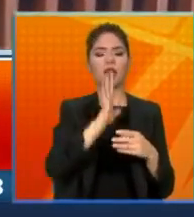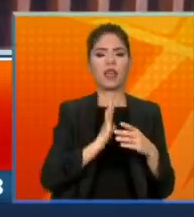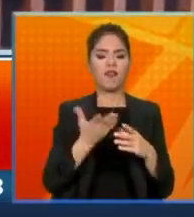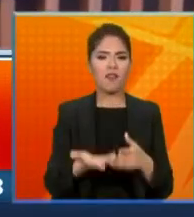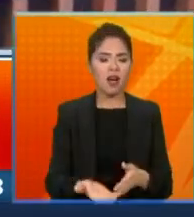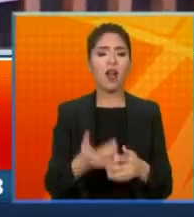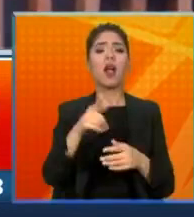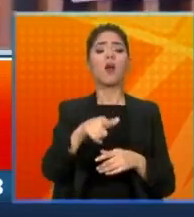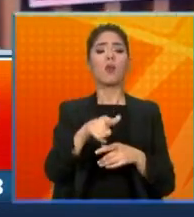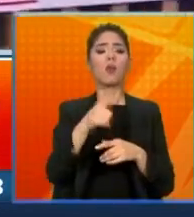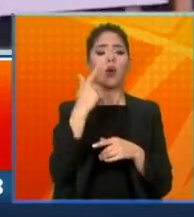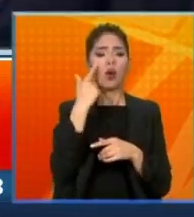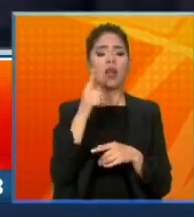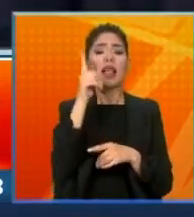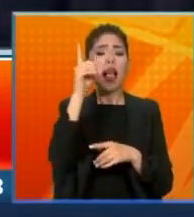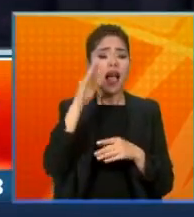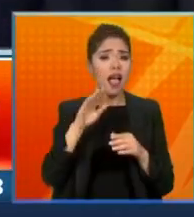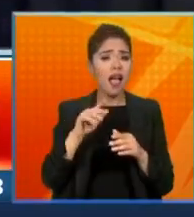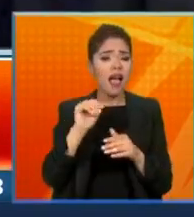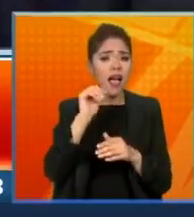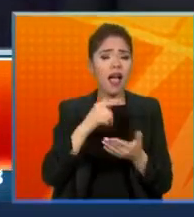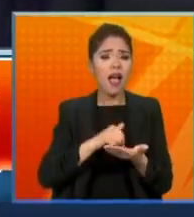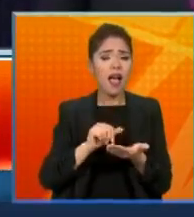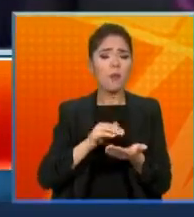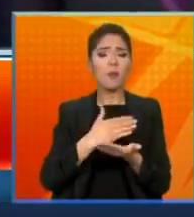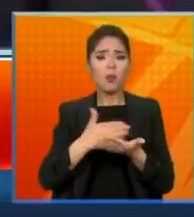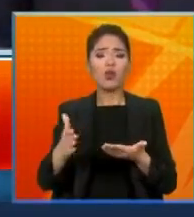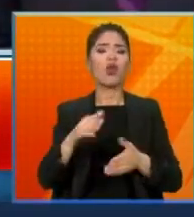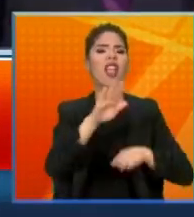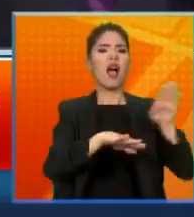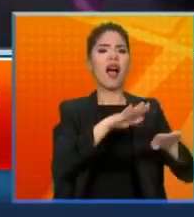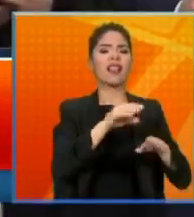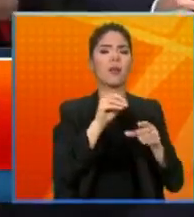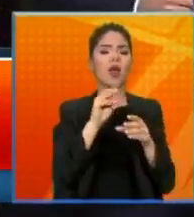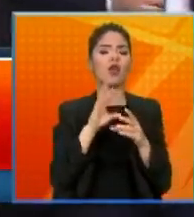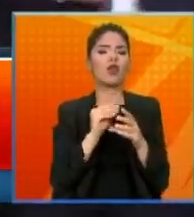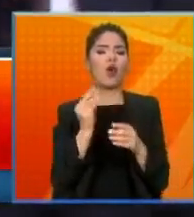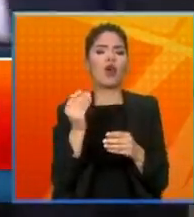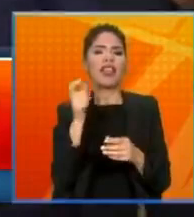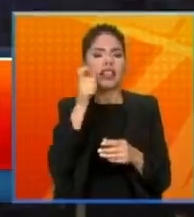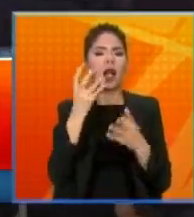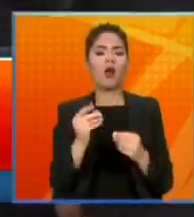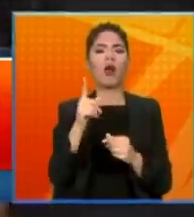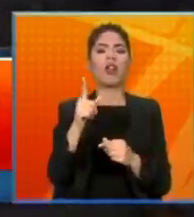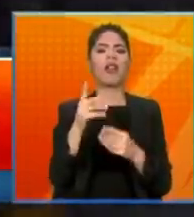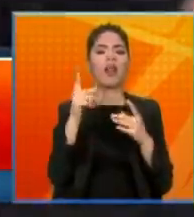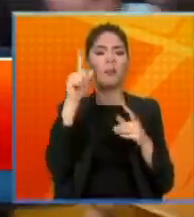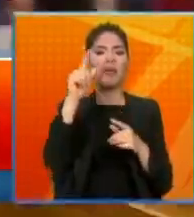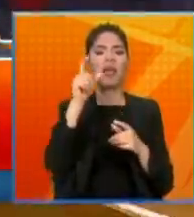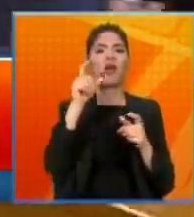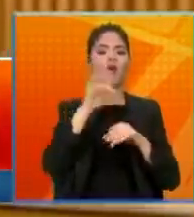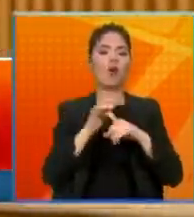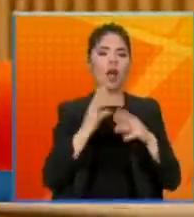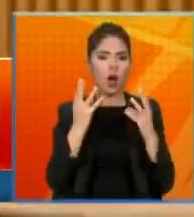itibar gören, her adımı dikkatle takip edilen bir ülke konumuna geldik. CHP ve Genel Başkanı Kılıçdaroğlu